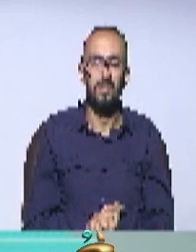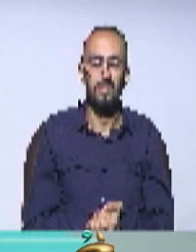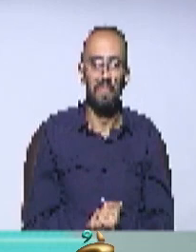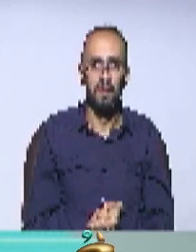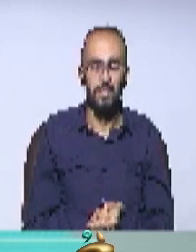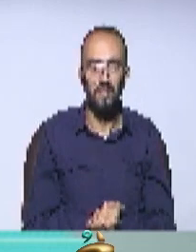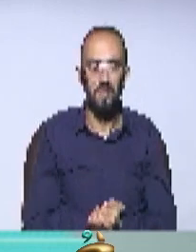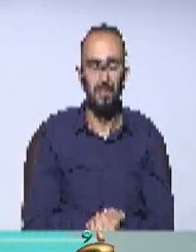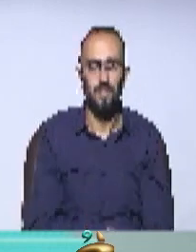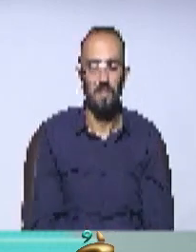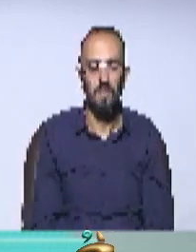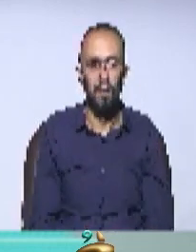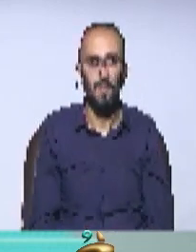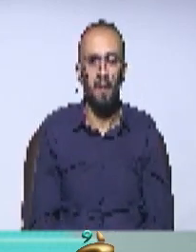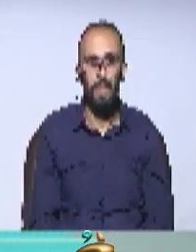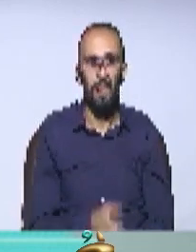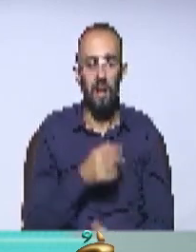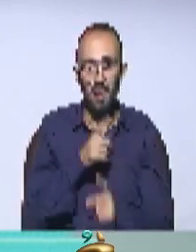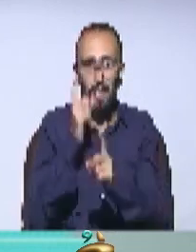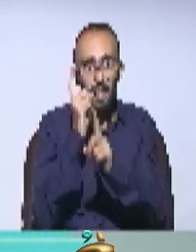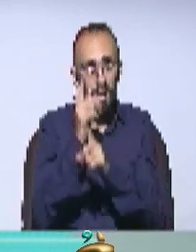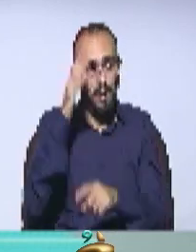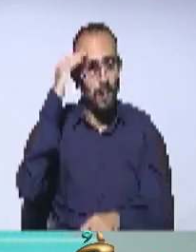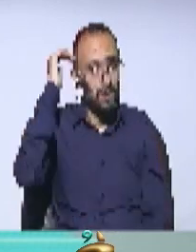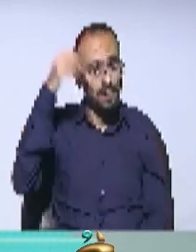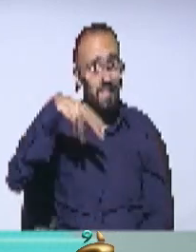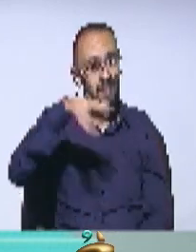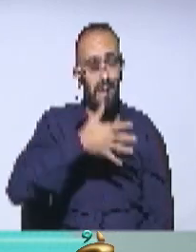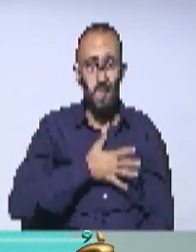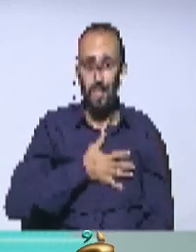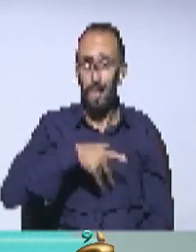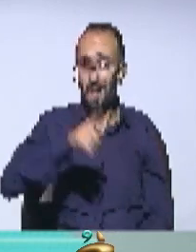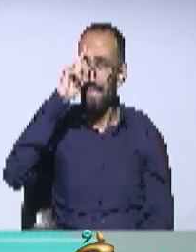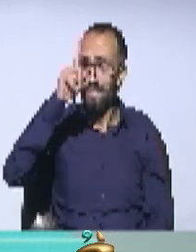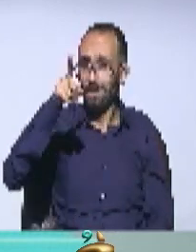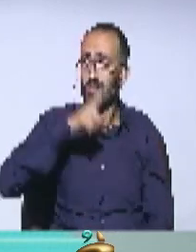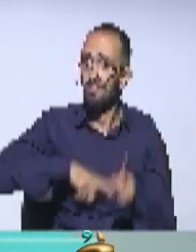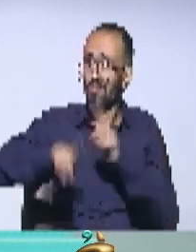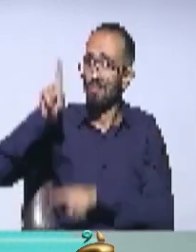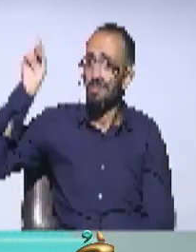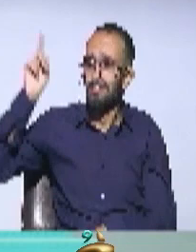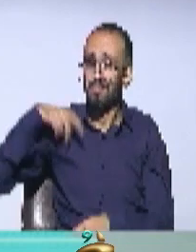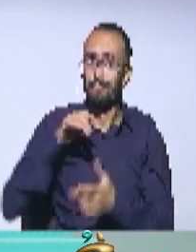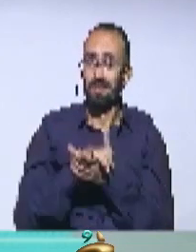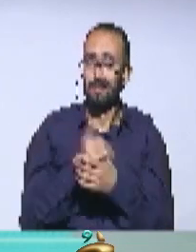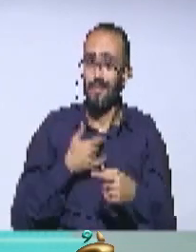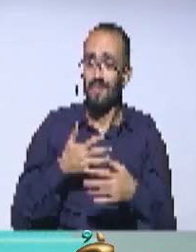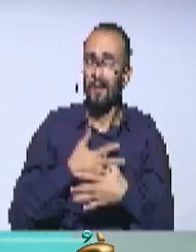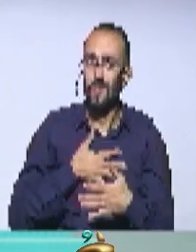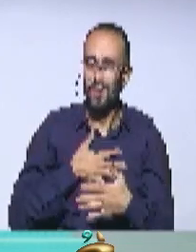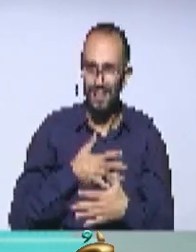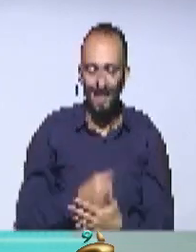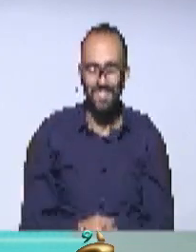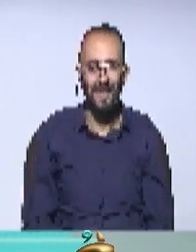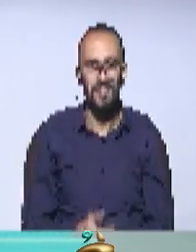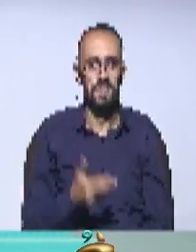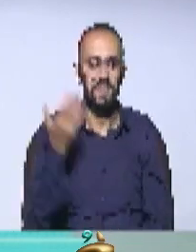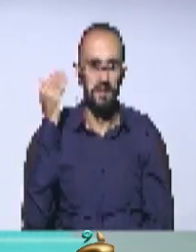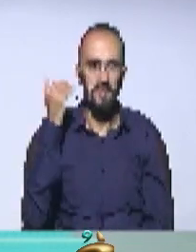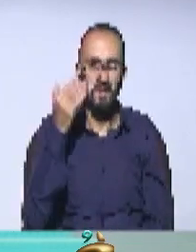جدا الحقيقة، وكنت كل ما قابله أقول له يعني إحنا بلديات قداسة البابا، فكان دائما الحقيقة